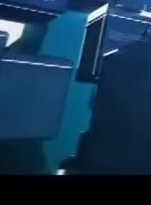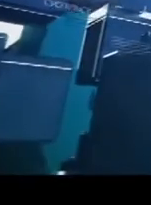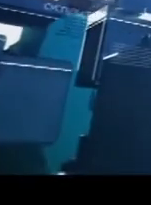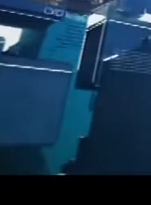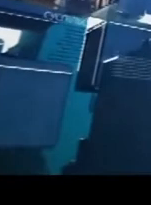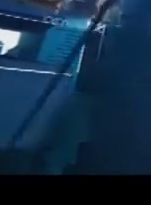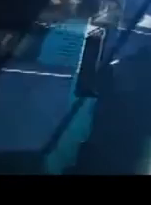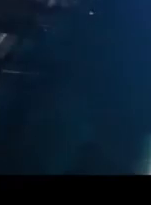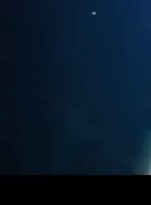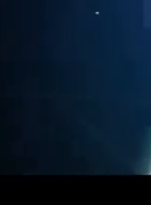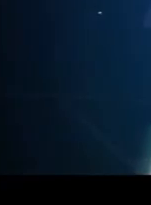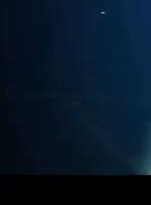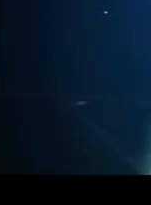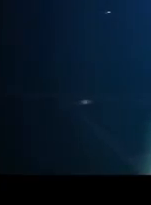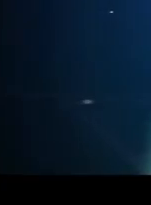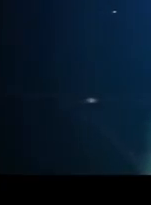Музика